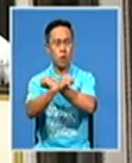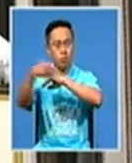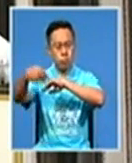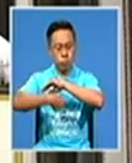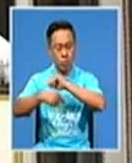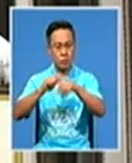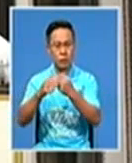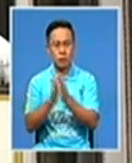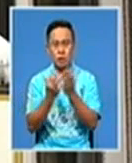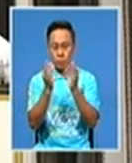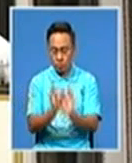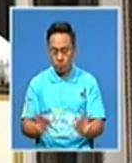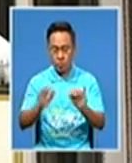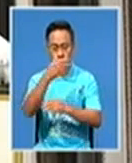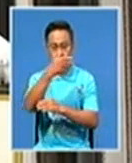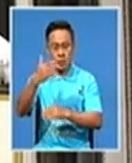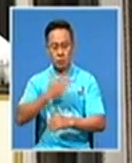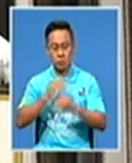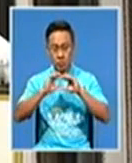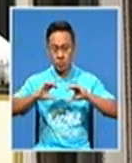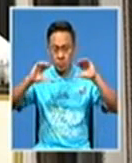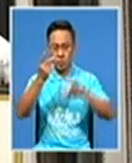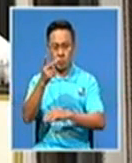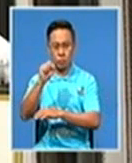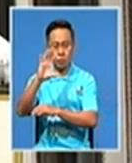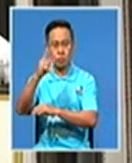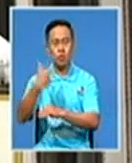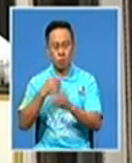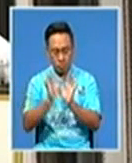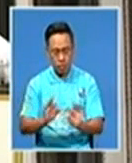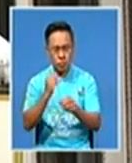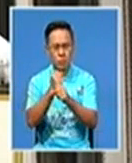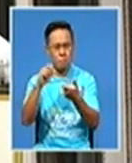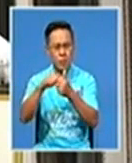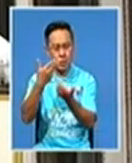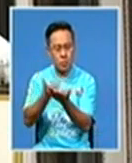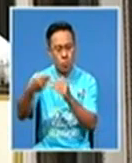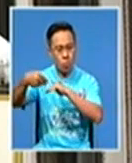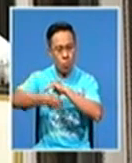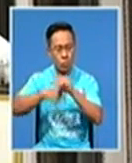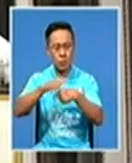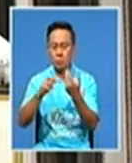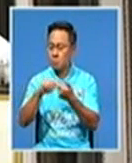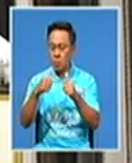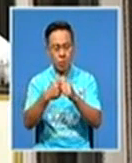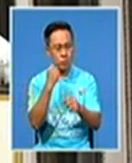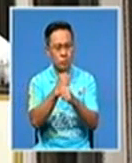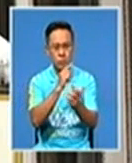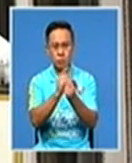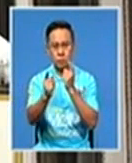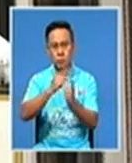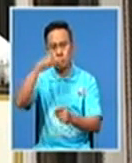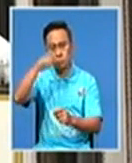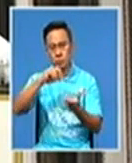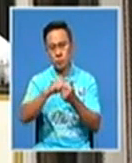ที่รัฐบาลและคสช.ให้ความสำคัญเนื่องจากการทุจริตคอร์รัปชันเป็นปัญหาที่เรื้อรังของประเทศที่คอยทำลายสังคมไทยของ